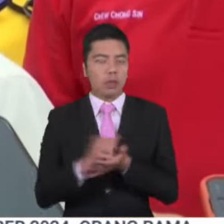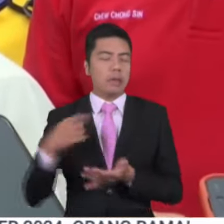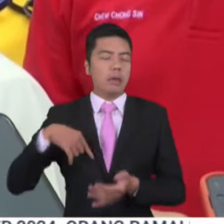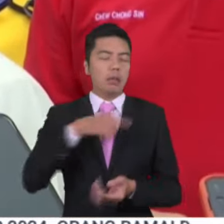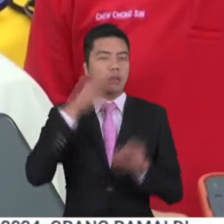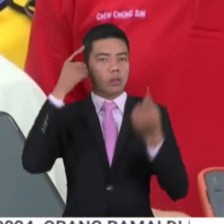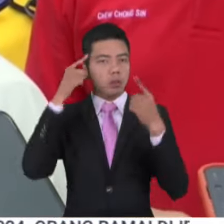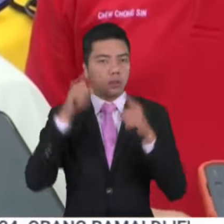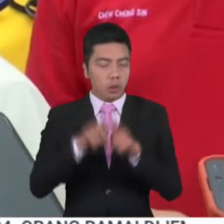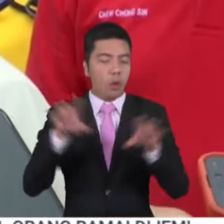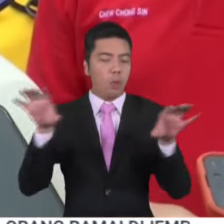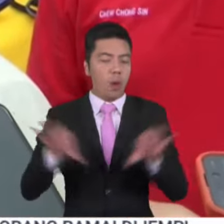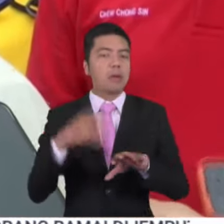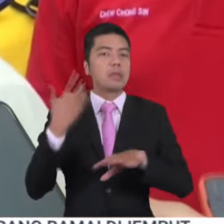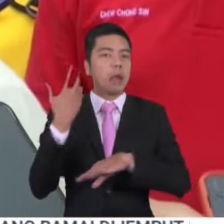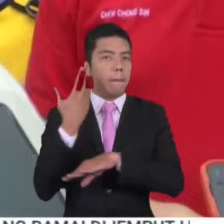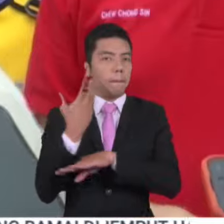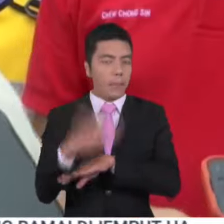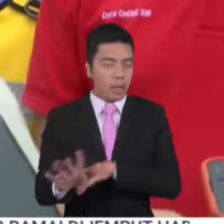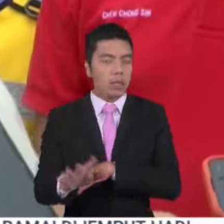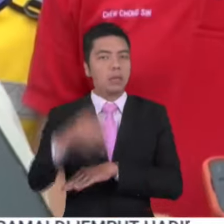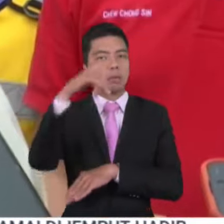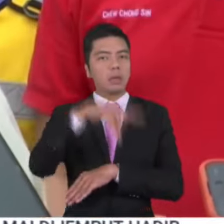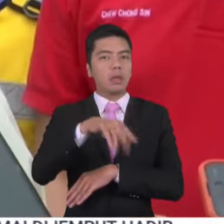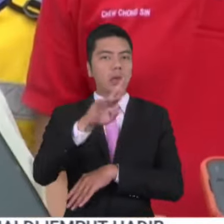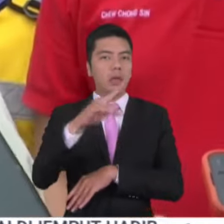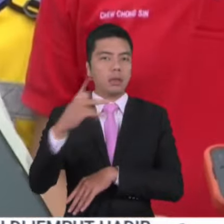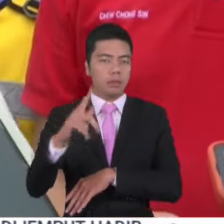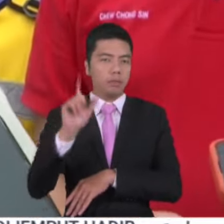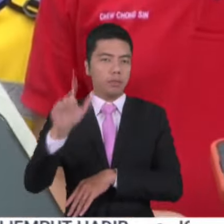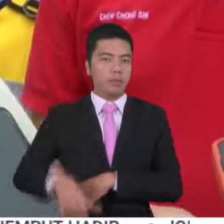bersetuju supaya ia dilakukan sebaik sahaja lepas PRK.